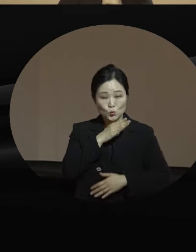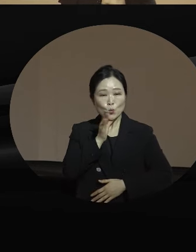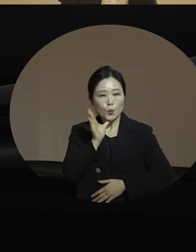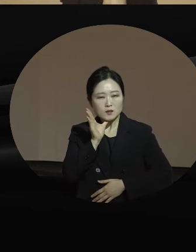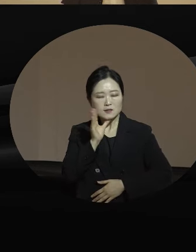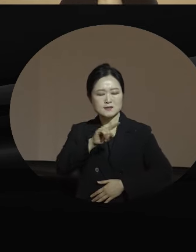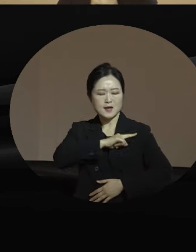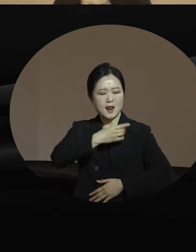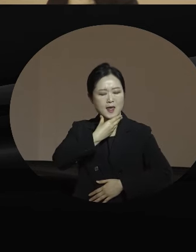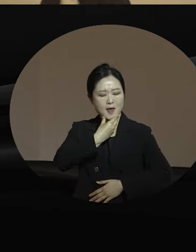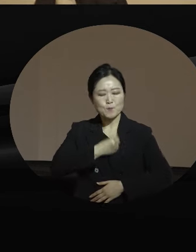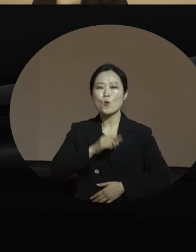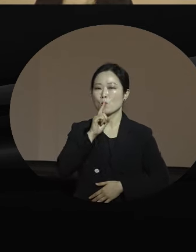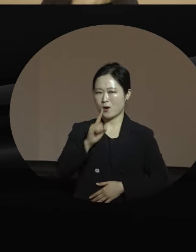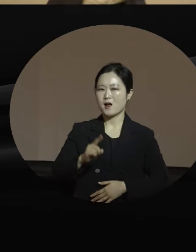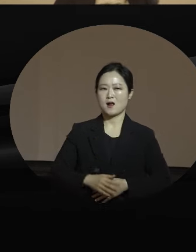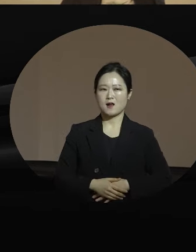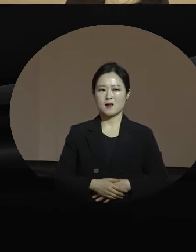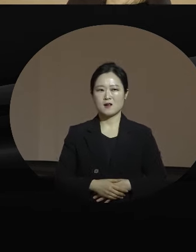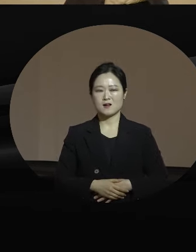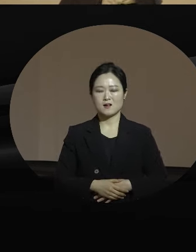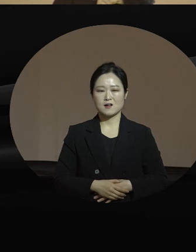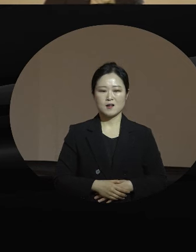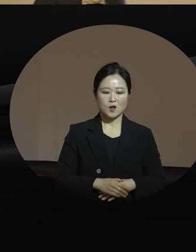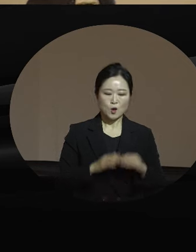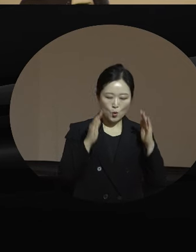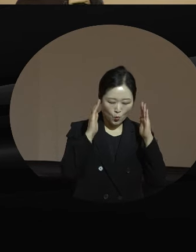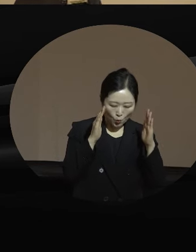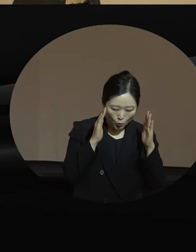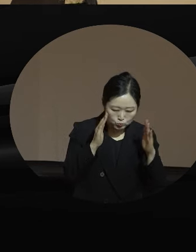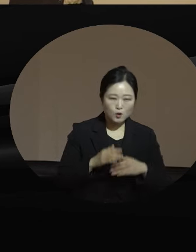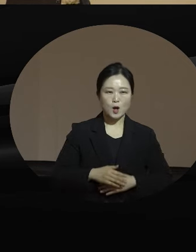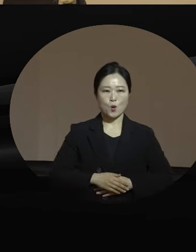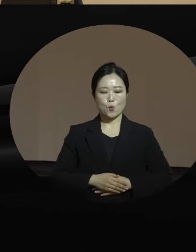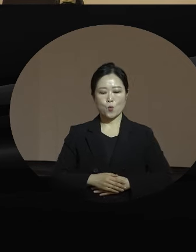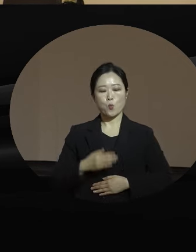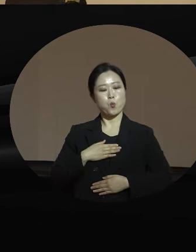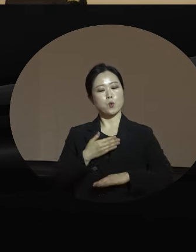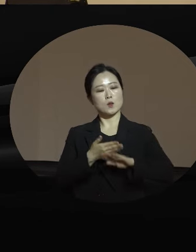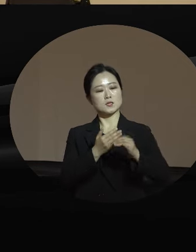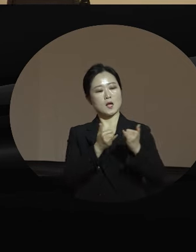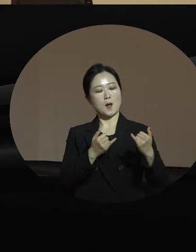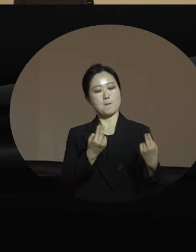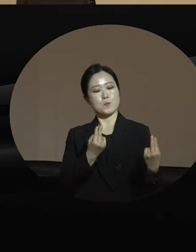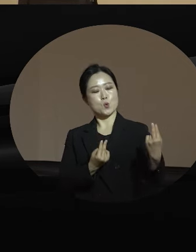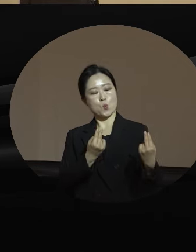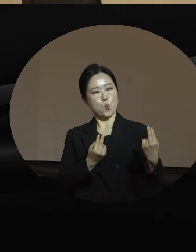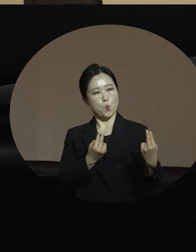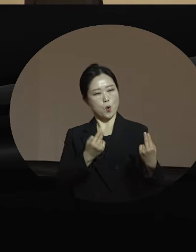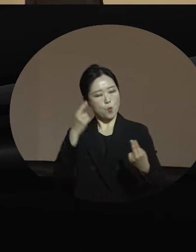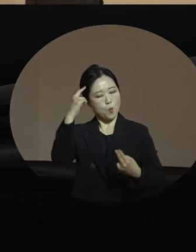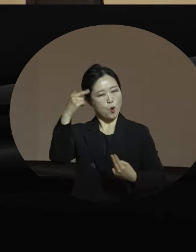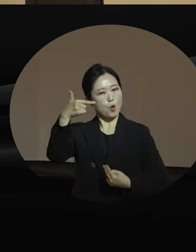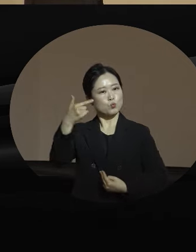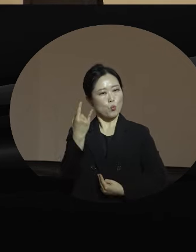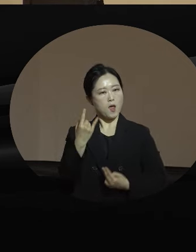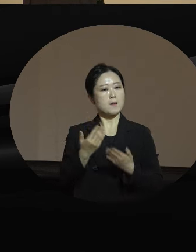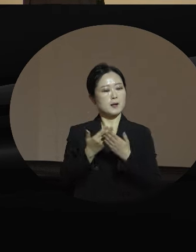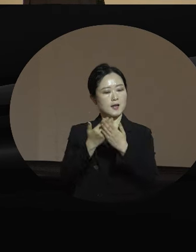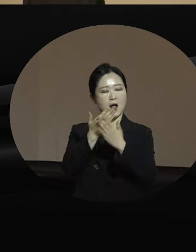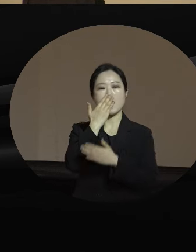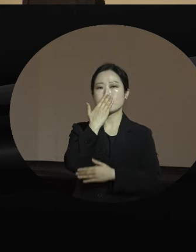당연하겠죠? 찾고, 비교하고, 공부하고 이런 것들을 계속하기 때문에 뇌에서의 노화가 좀 느려지는 것 같아요. 뭐 이런 여러